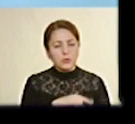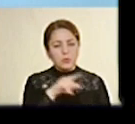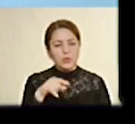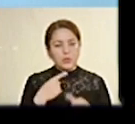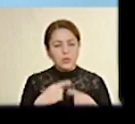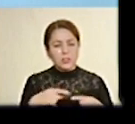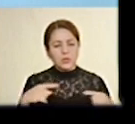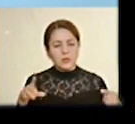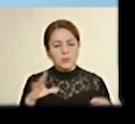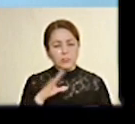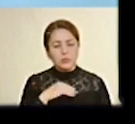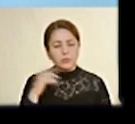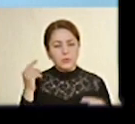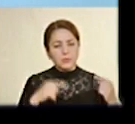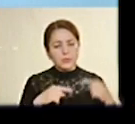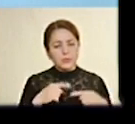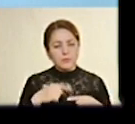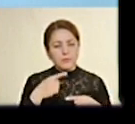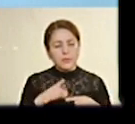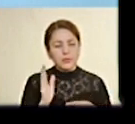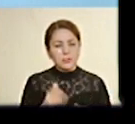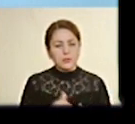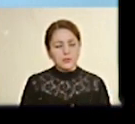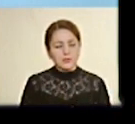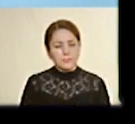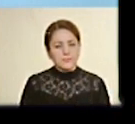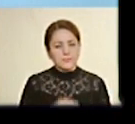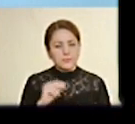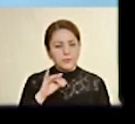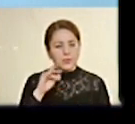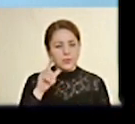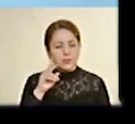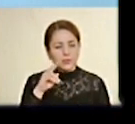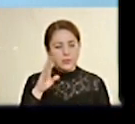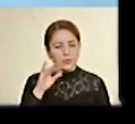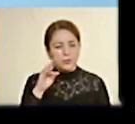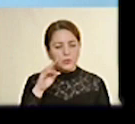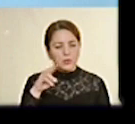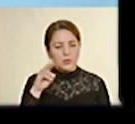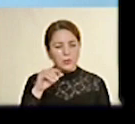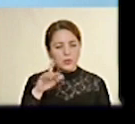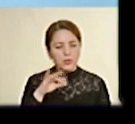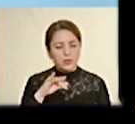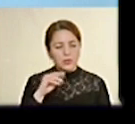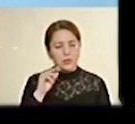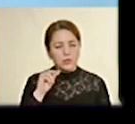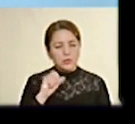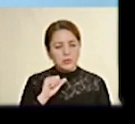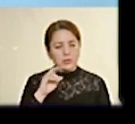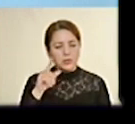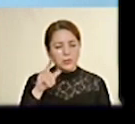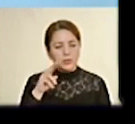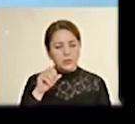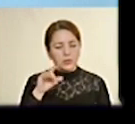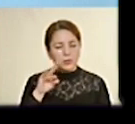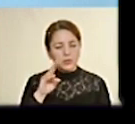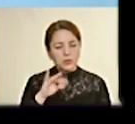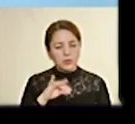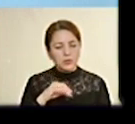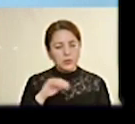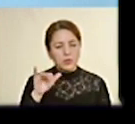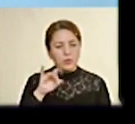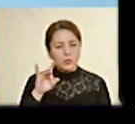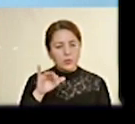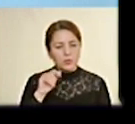xilma-xil bo'lib bir-biridan farq qiladi. Changdondagi changlarni, ya'ni pishib yetilgan changlarni